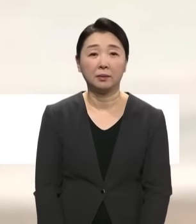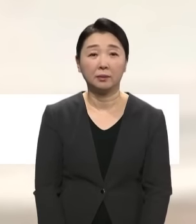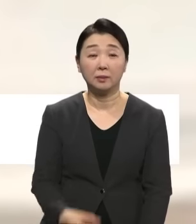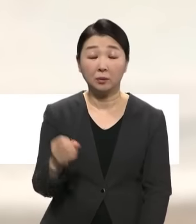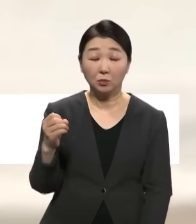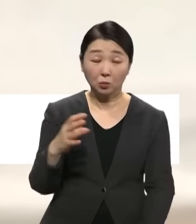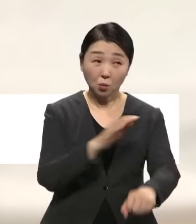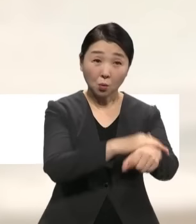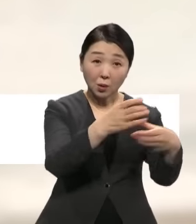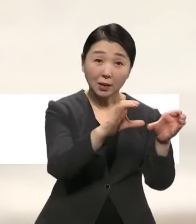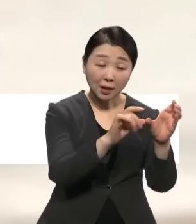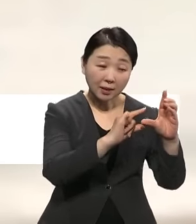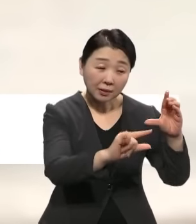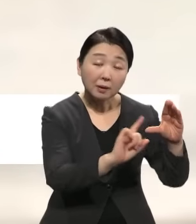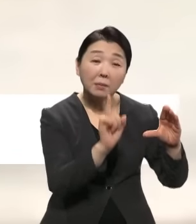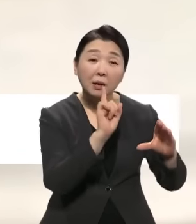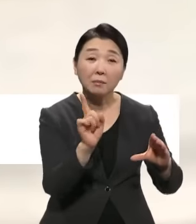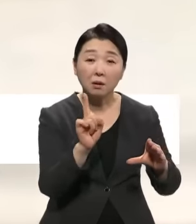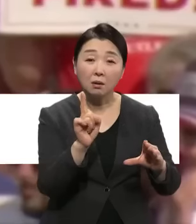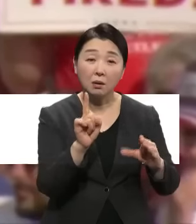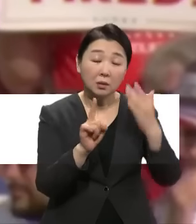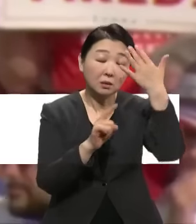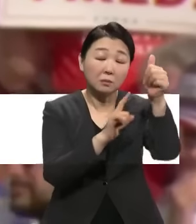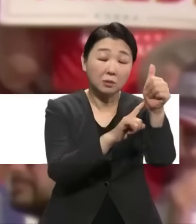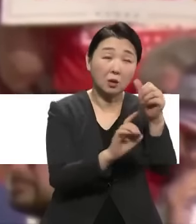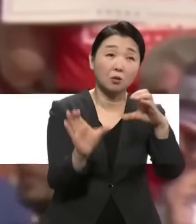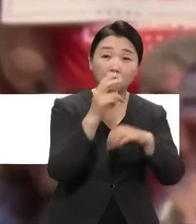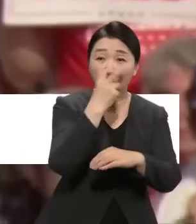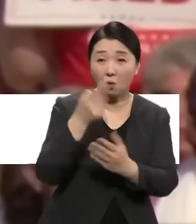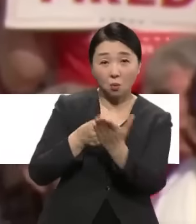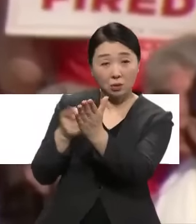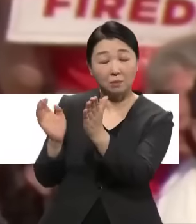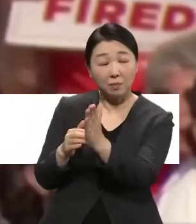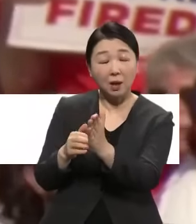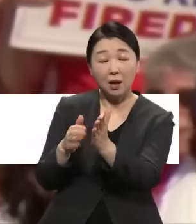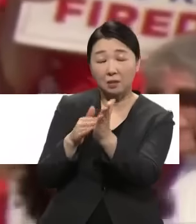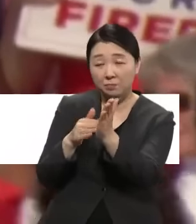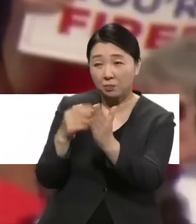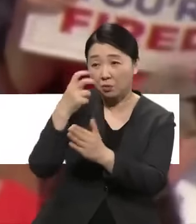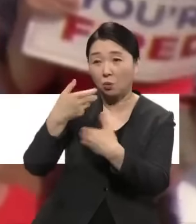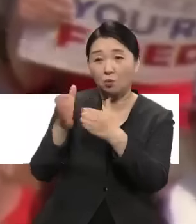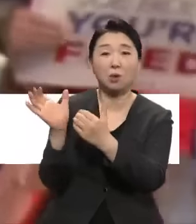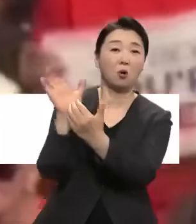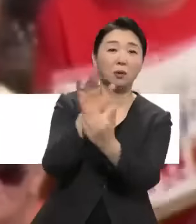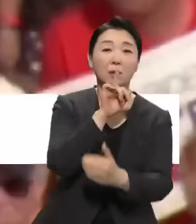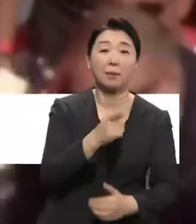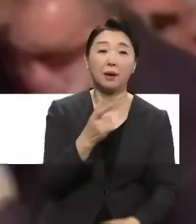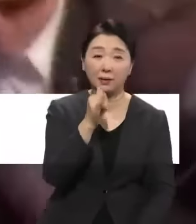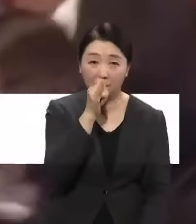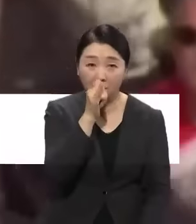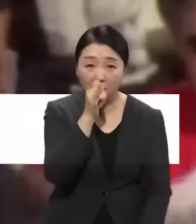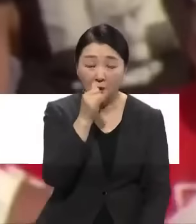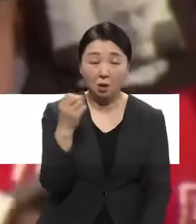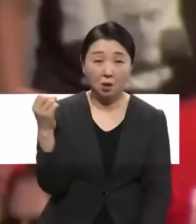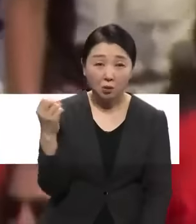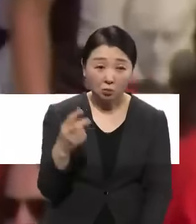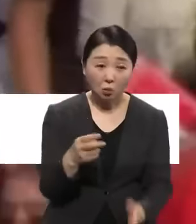공화당 일각에서는 트럼프 측이 추가 경호를 요청했지만 비밀 경우 국 거부했다는 장까지 나왔습니다 물론